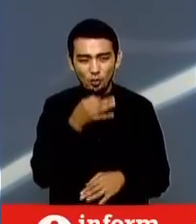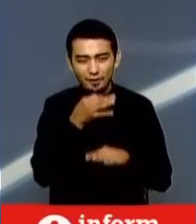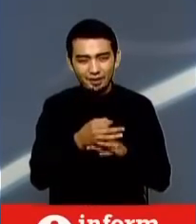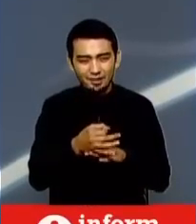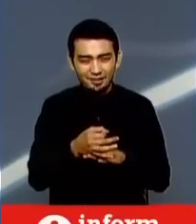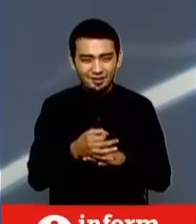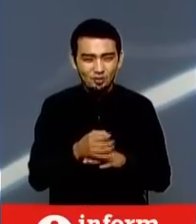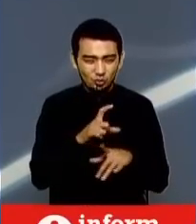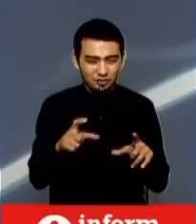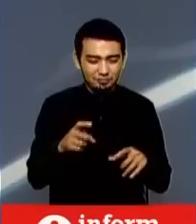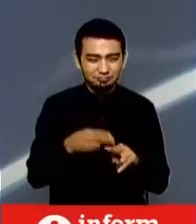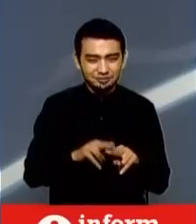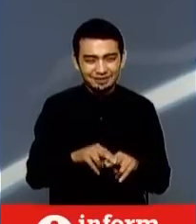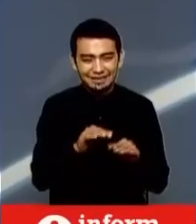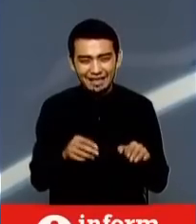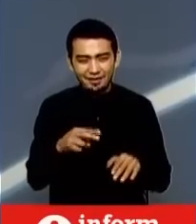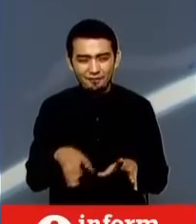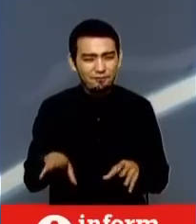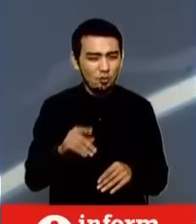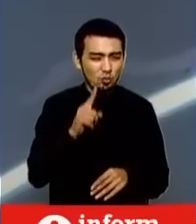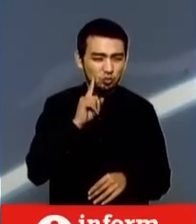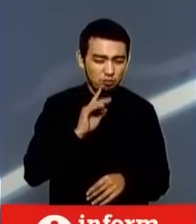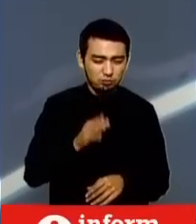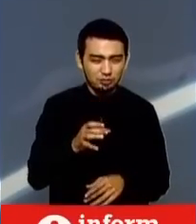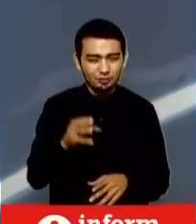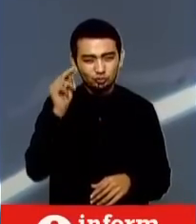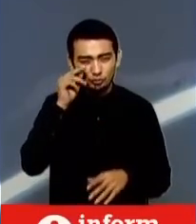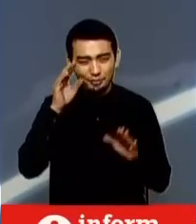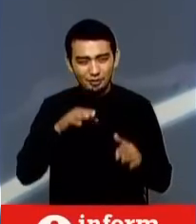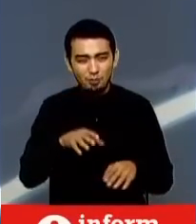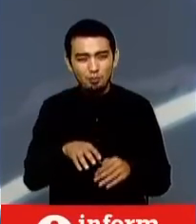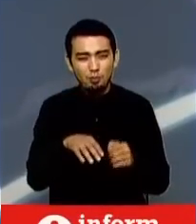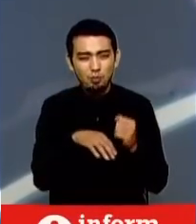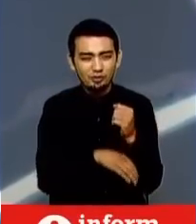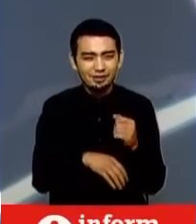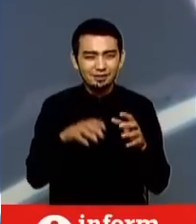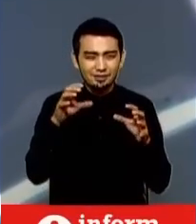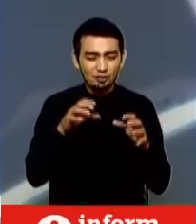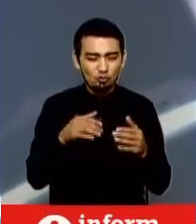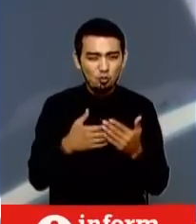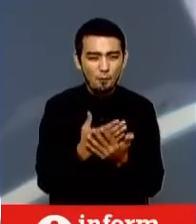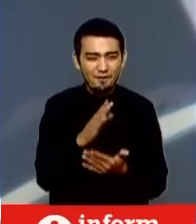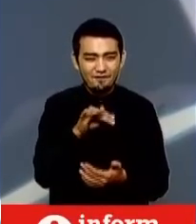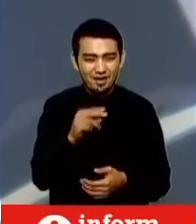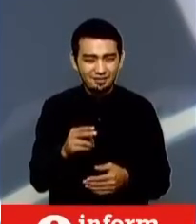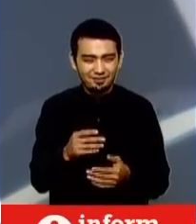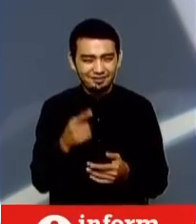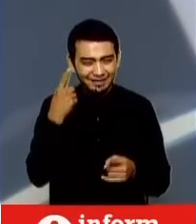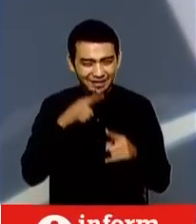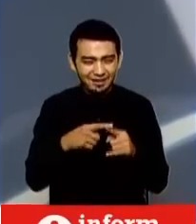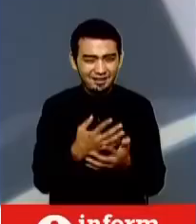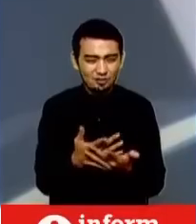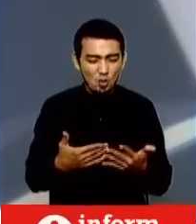оқушылар үшін барлық қолайлы жағдай жасалады деп отыр. Өйткені білім ордасы соңғы заманауи жабдықтармен қамтамасыз етілмек.